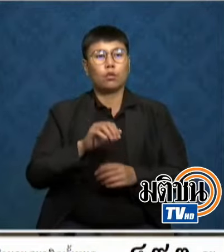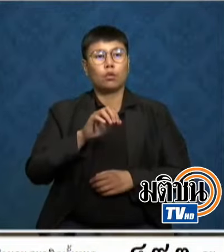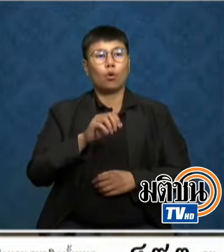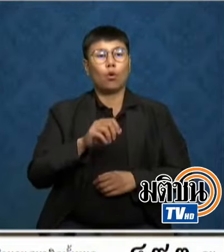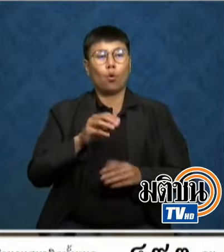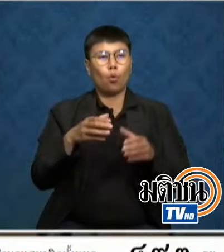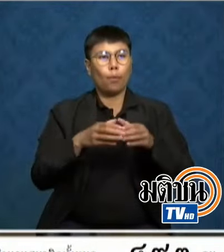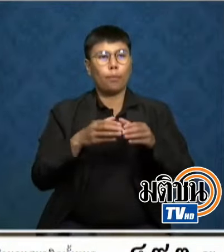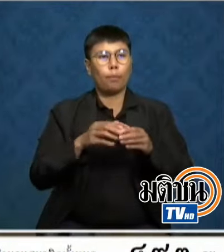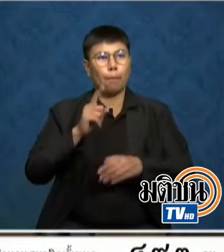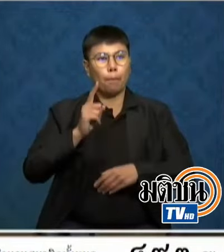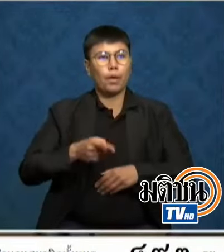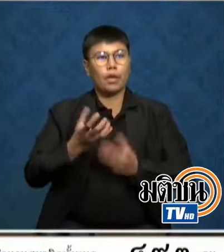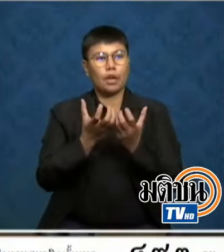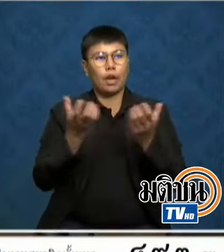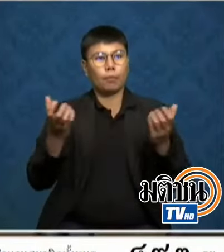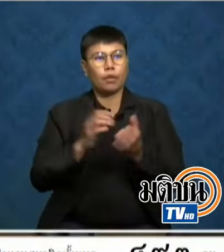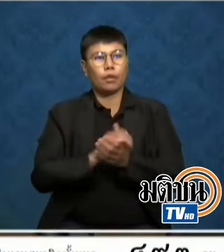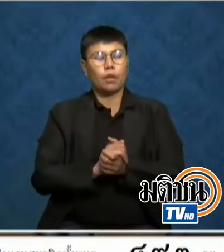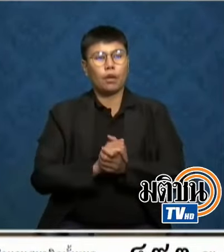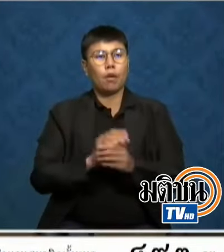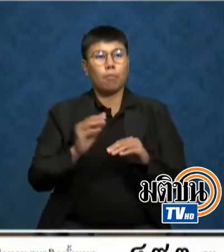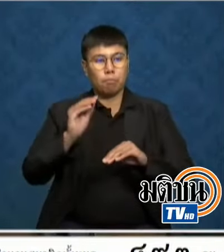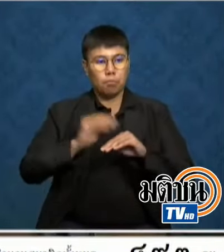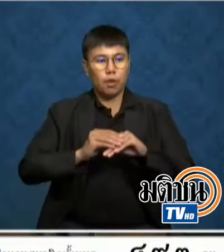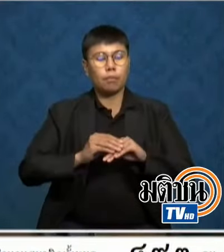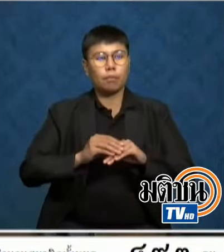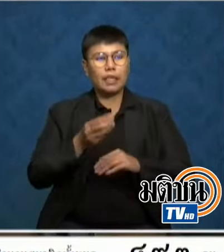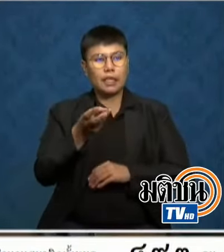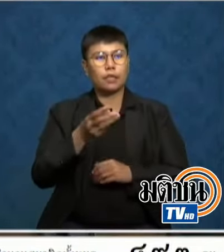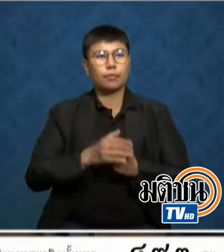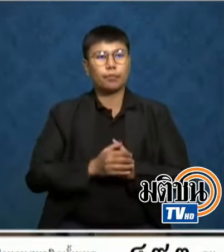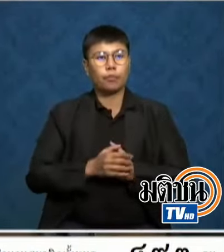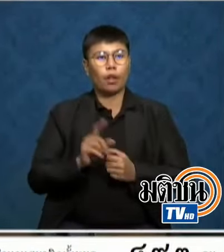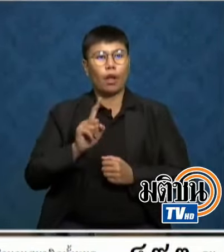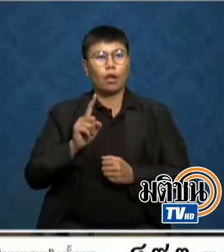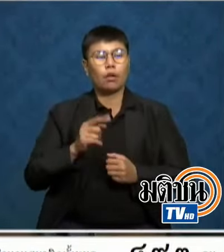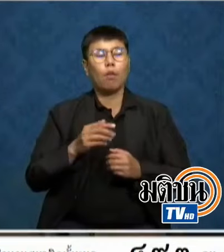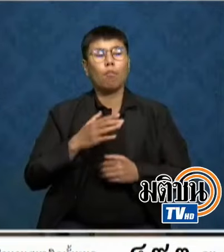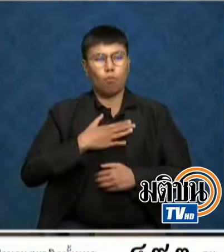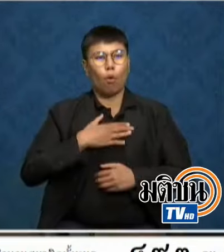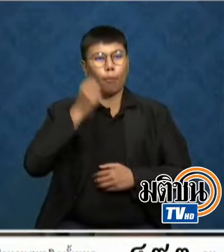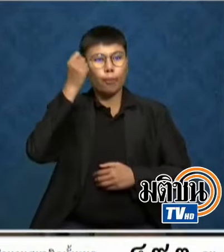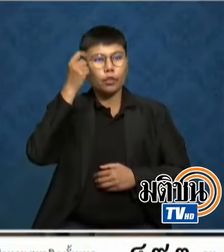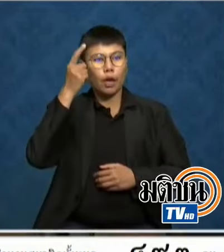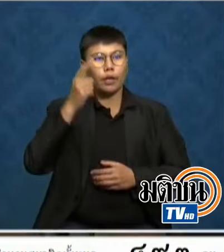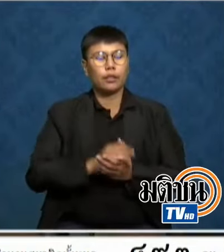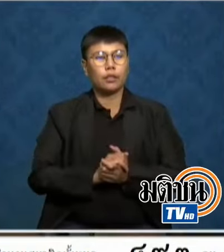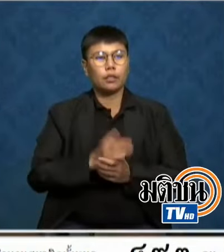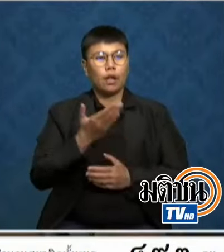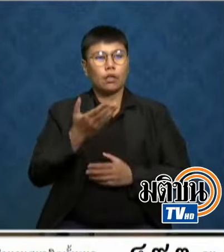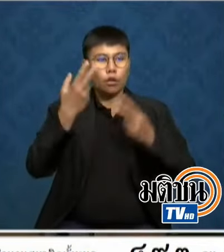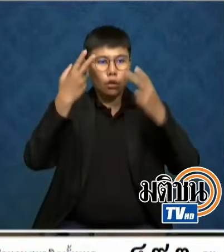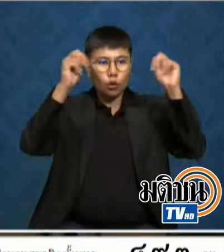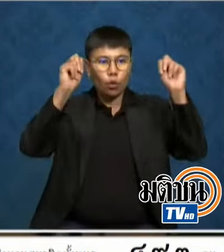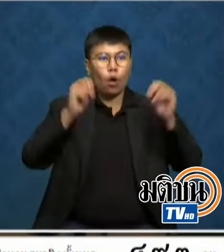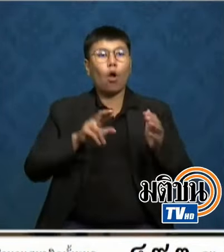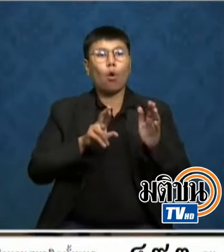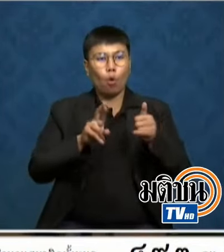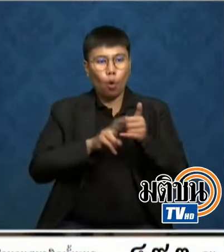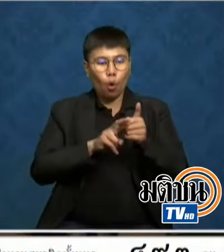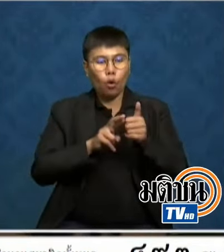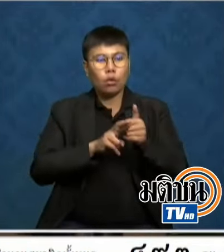เป็นธรรมท่านประธานครับคงต้องเพิ่มเติมจากท่านวิโรจน์ไปสักนิดหนึ่งนะครับเป็นเรื่องจริงๆเราเข้าใจครับท่านประธานว่าท่านนายกรัฐมนตรีท่านรองนาย